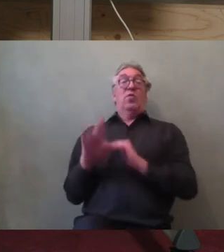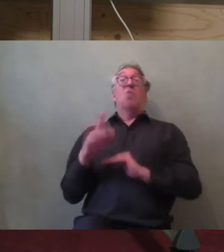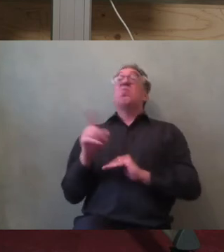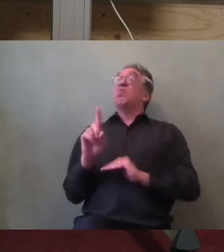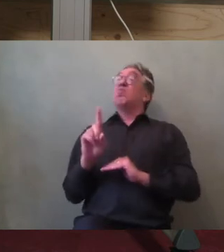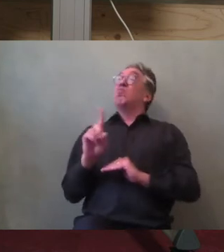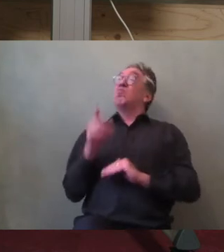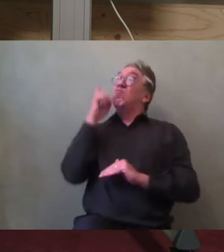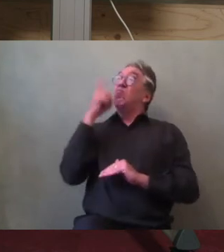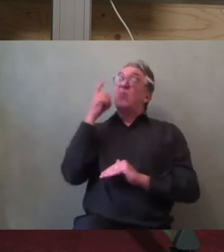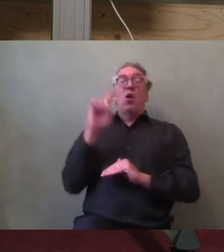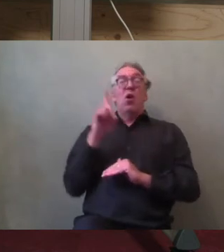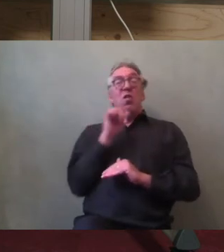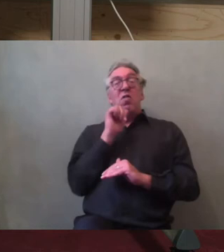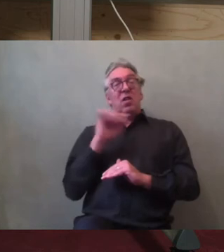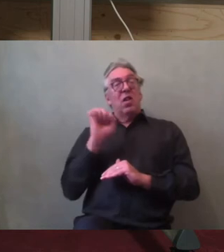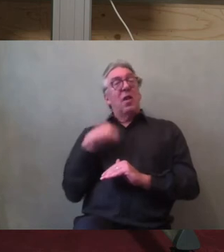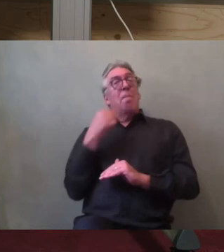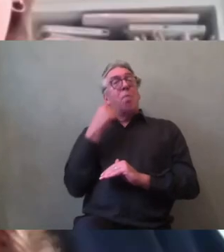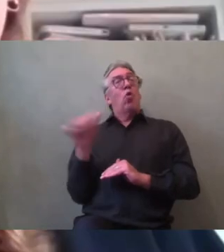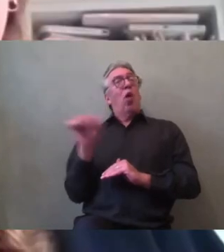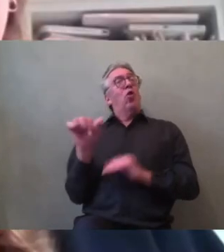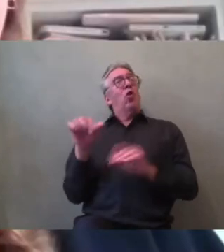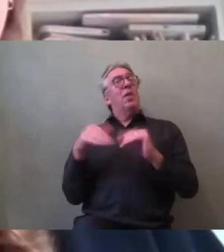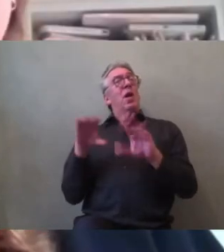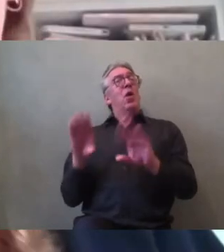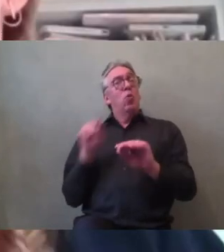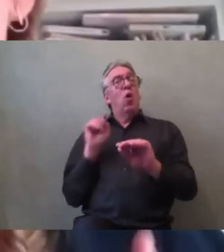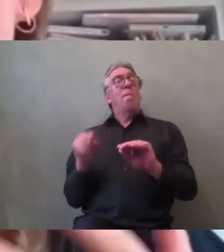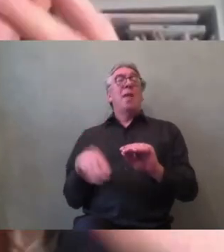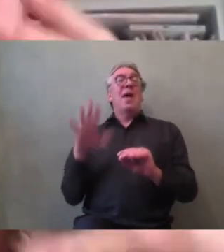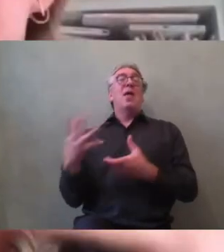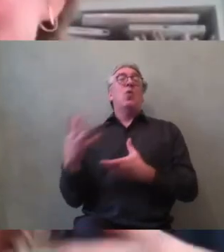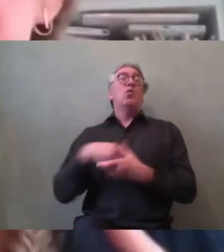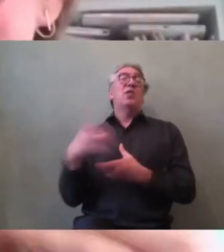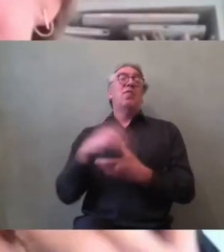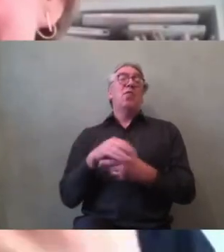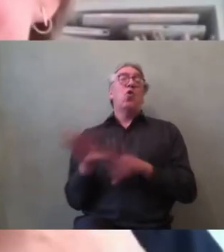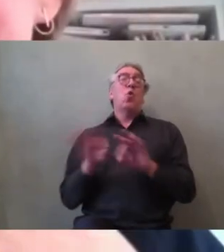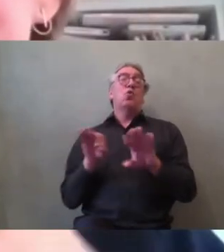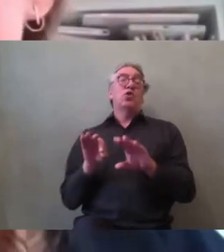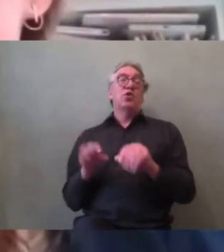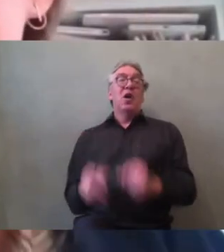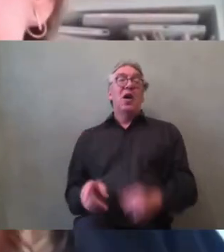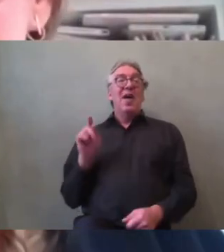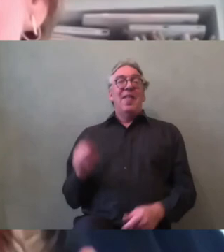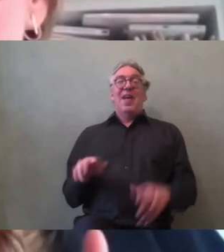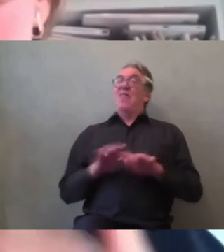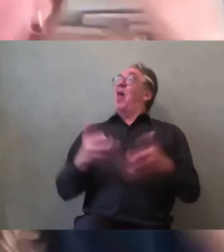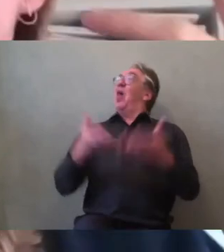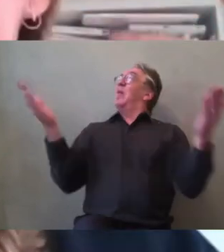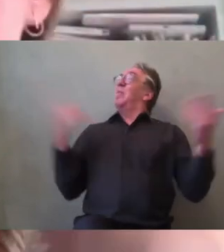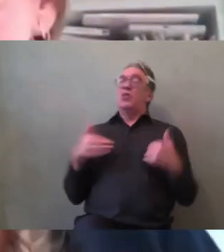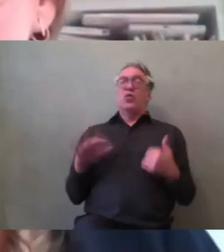bijvoorbeeld inclusievere keuzes te maken? Ik merk vaak dat in het veld mensen aan het wachten zijn tot een soort teken vanuit